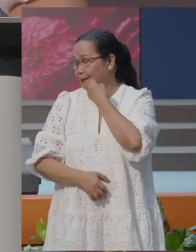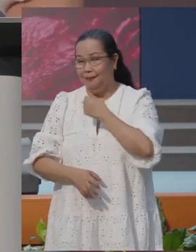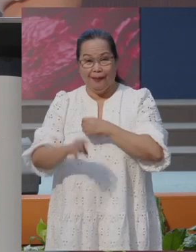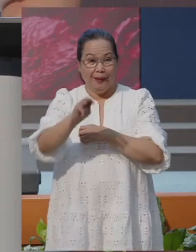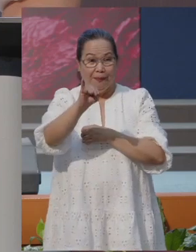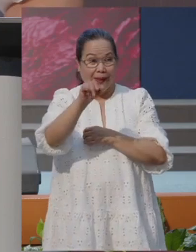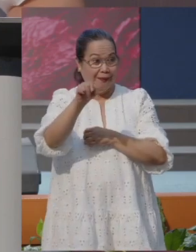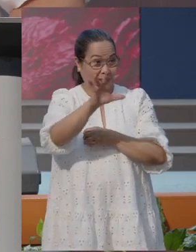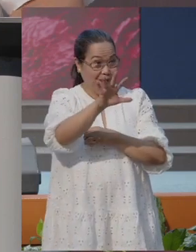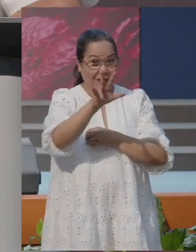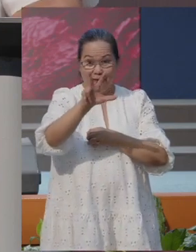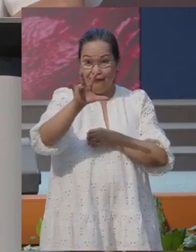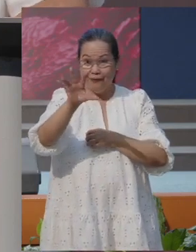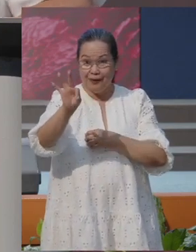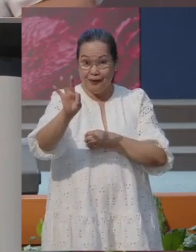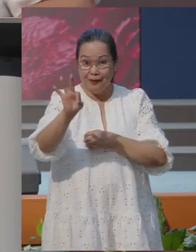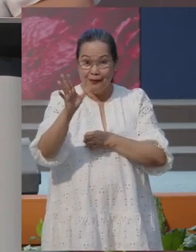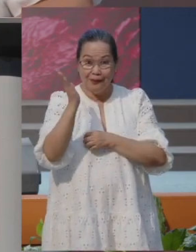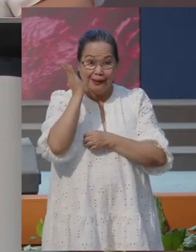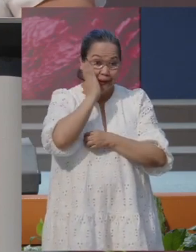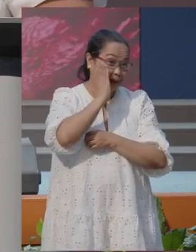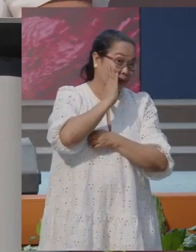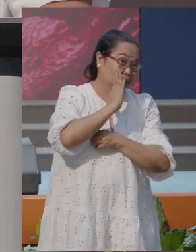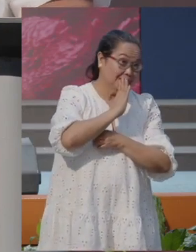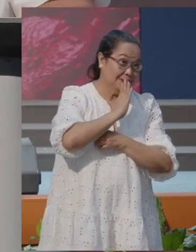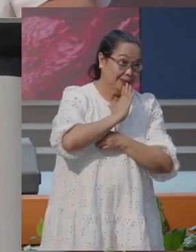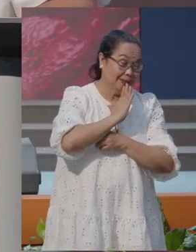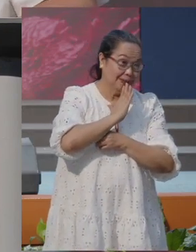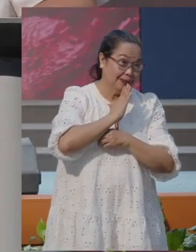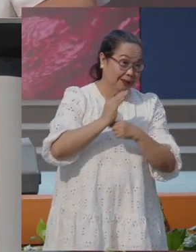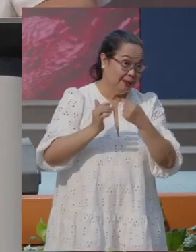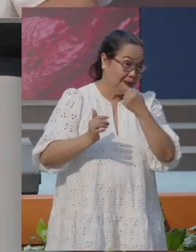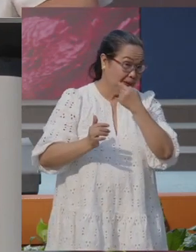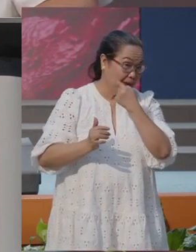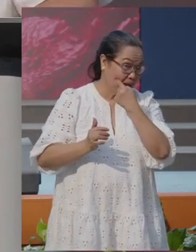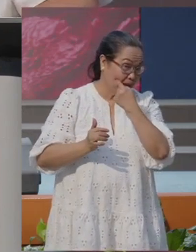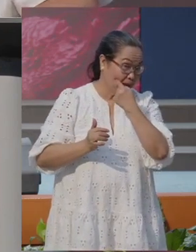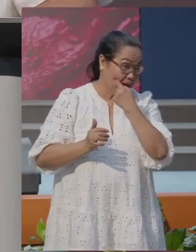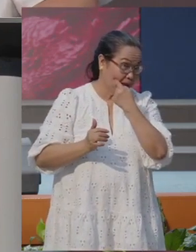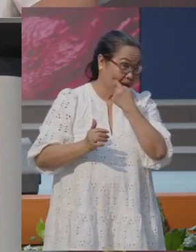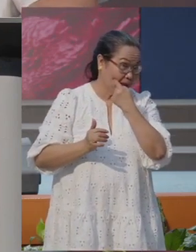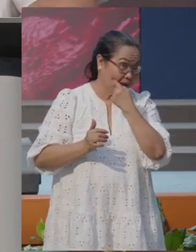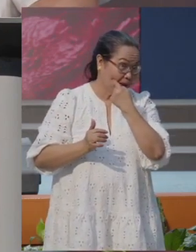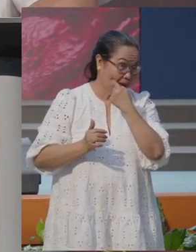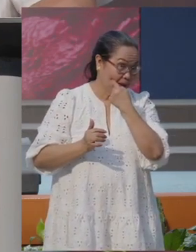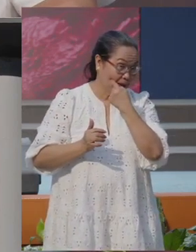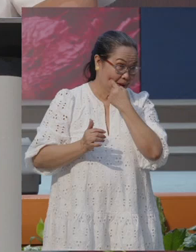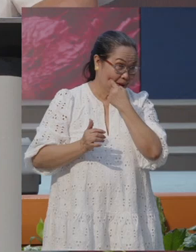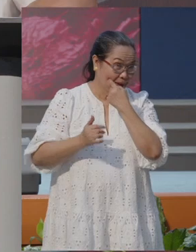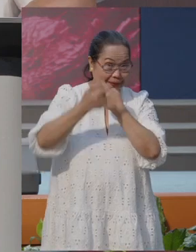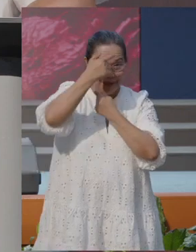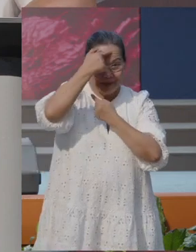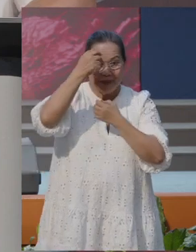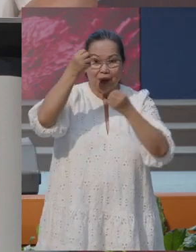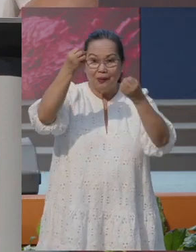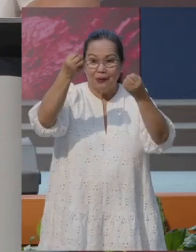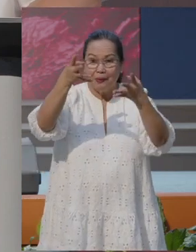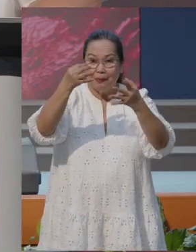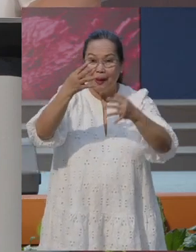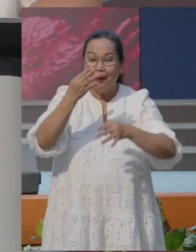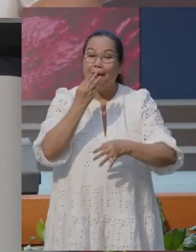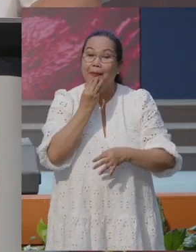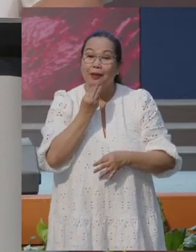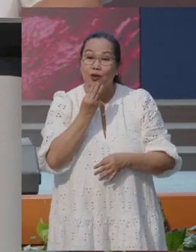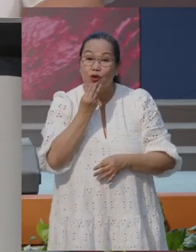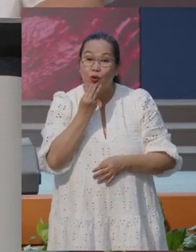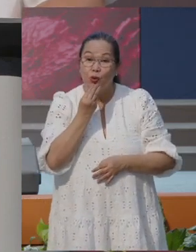5:39, slaps you on your right cheek. No? Dahil ang karamihan ng Hudyo ay